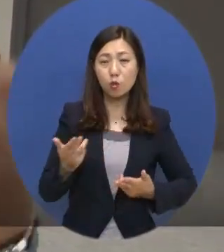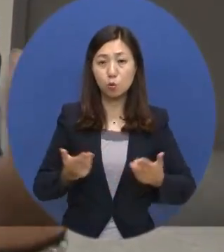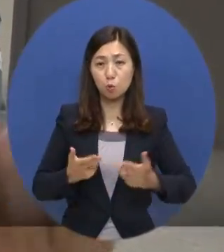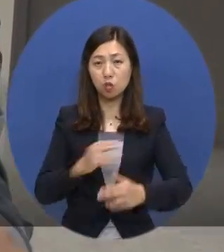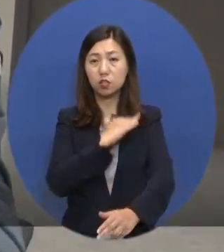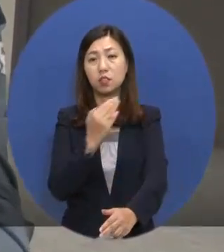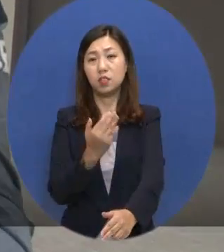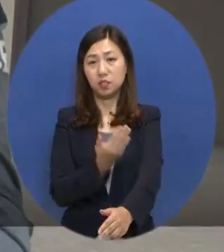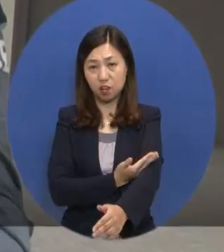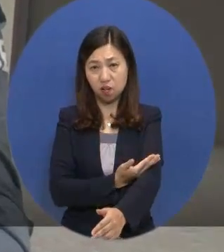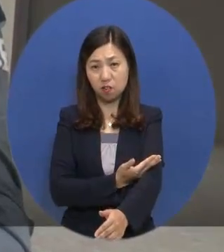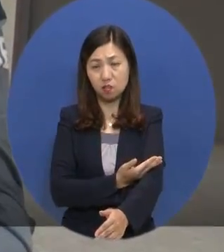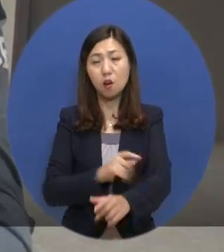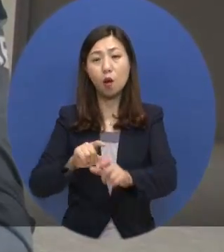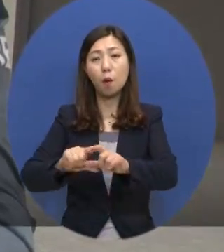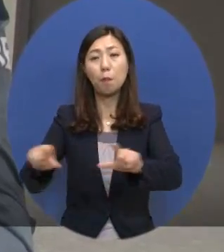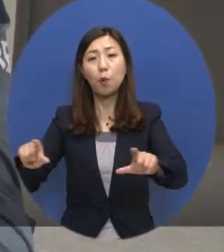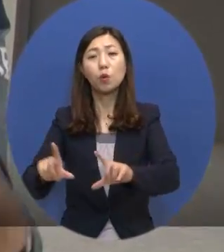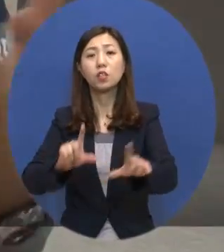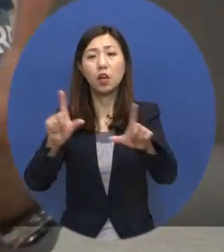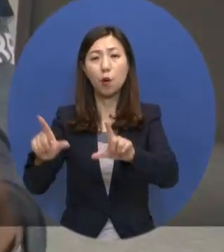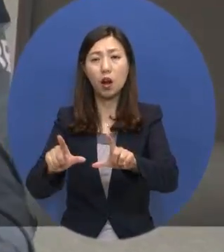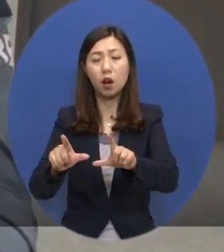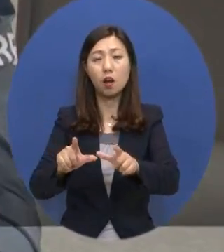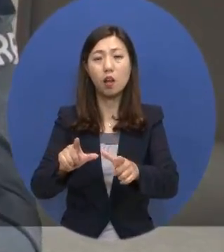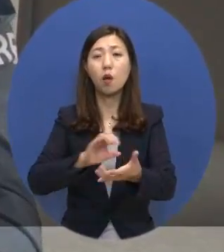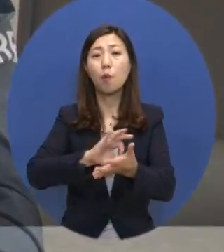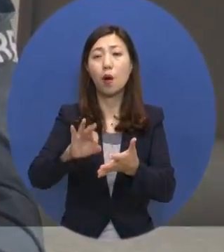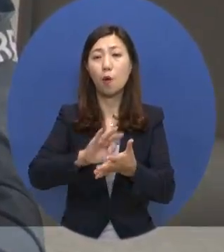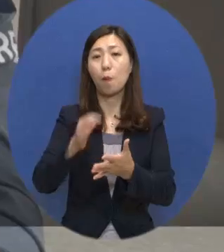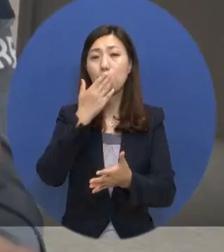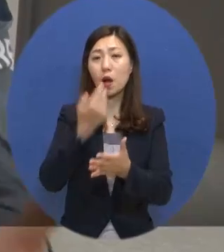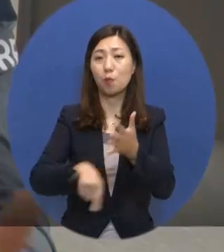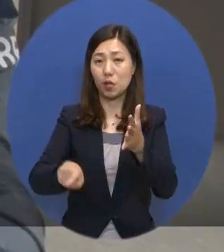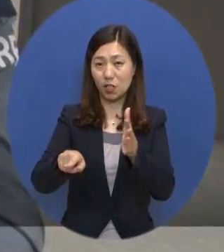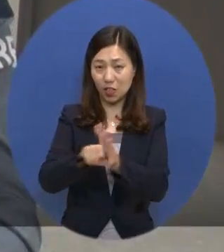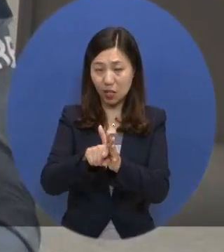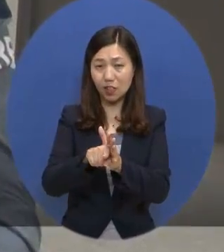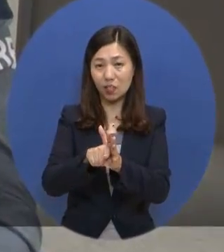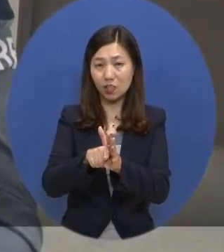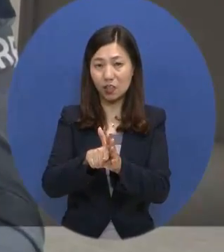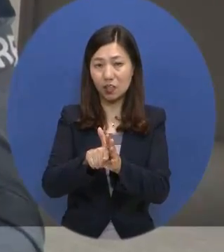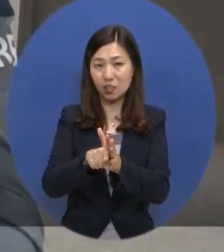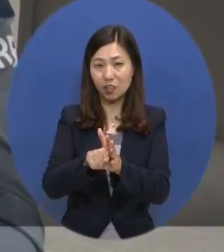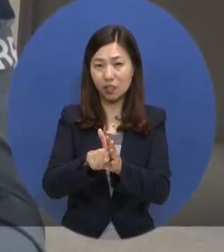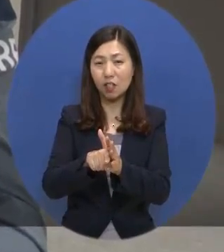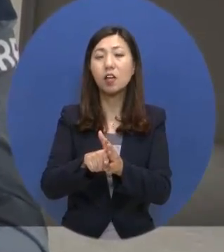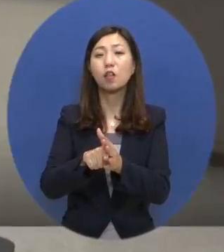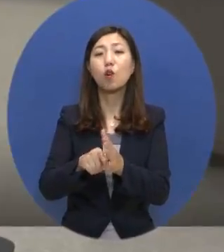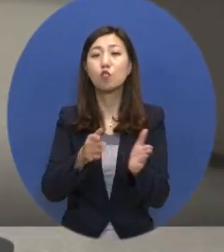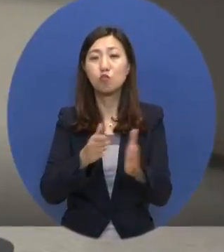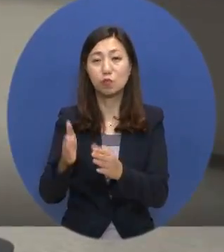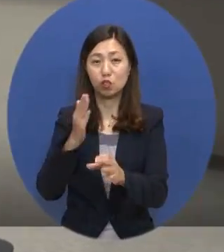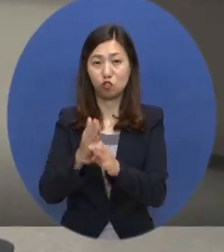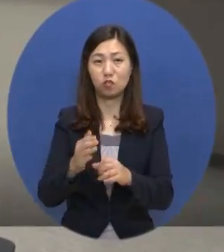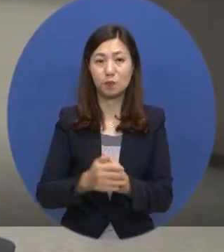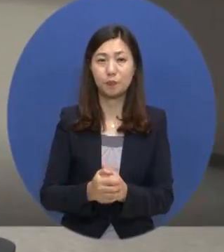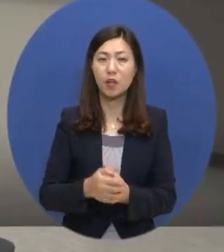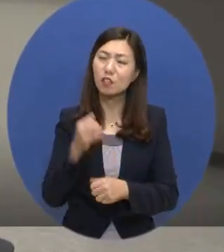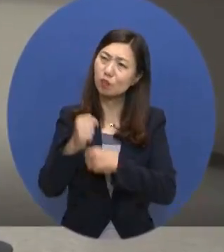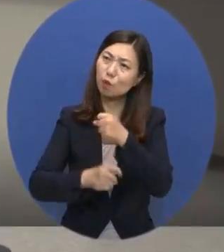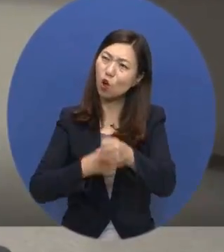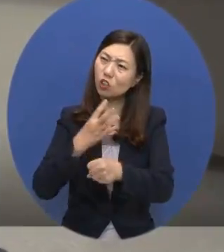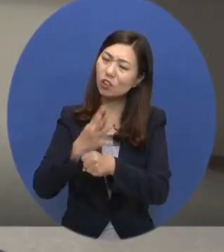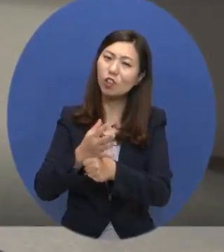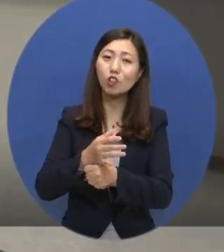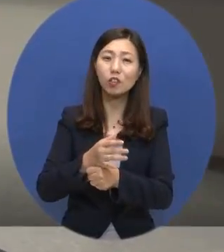능력을 일상생활에서 써먹을 수 있도록 같은 이제 프레임으로 접근하는 거죠. 지금 몇 년 됐거든요.